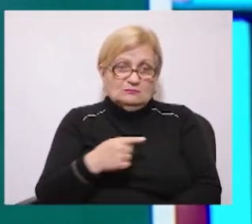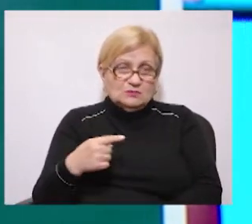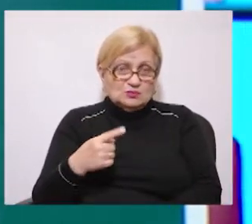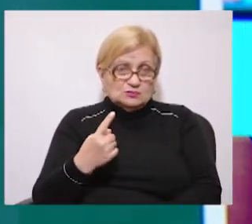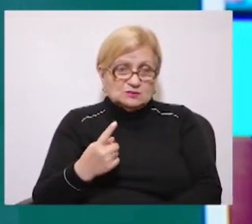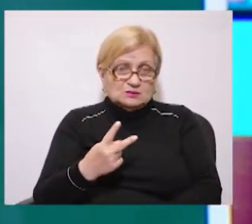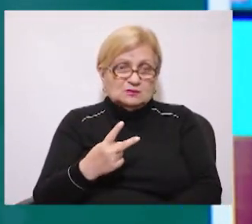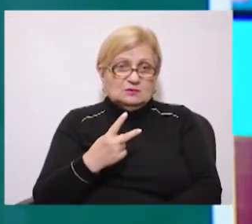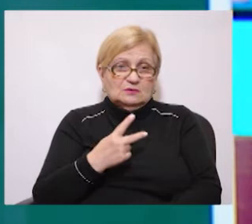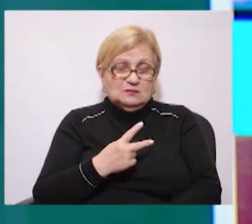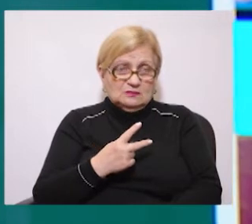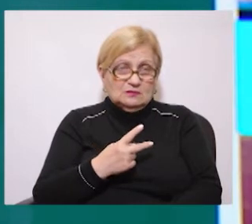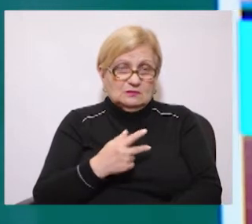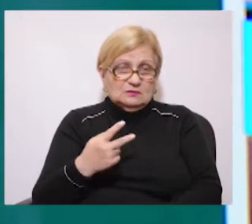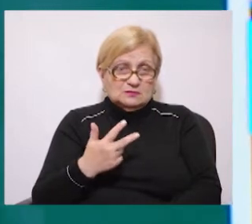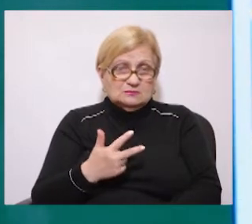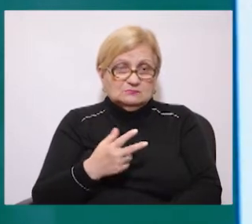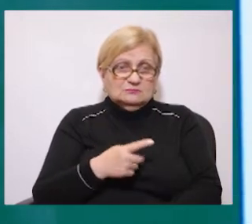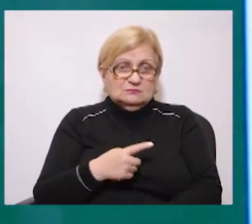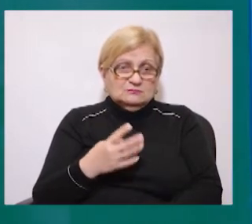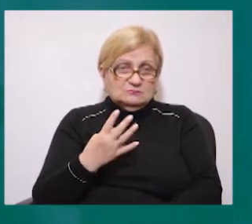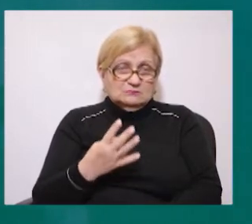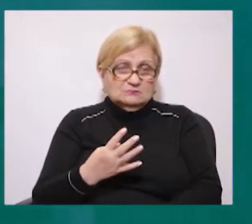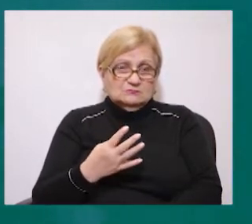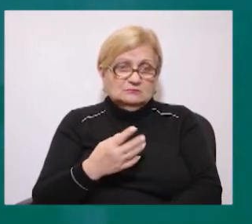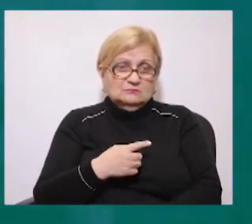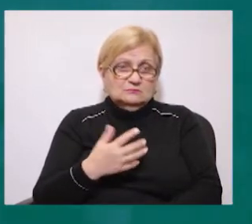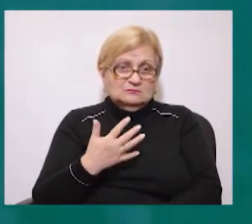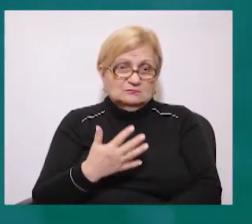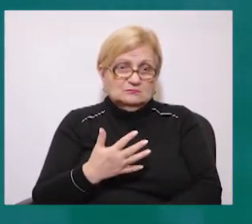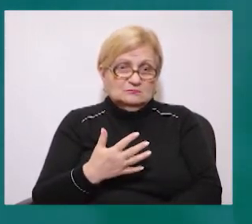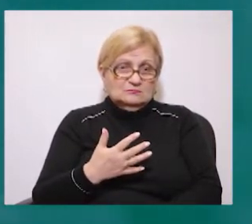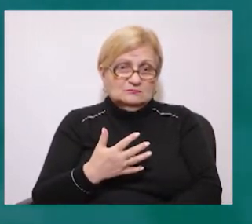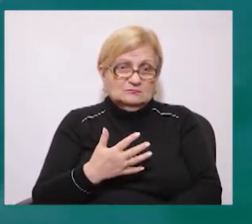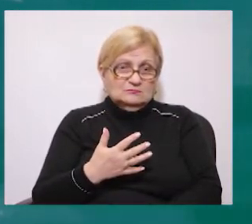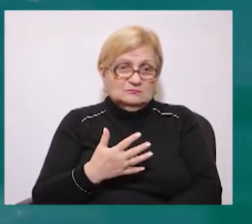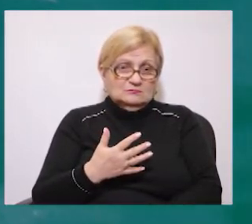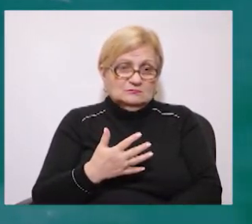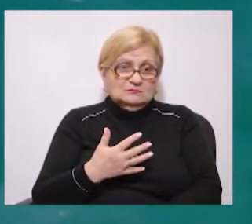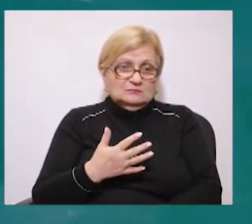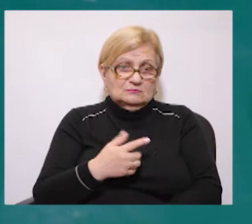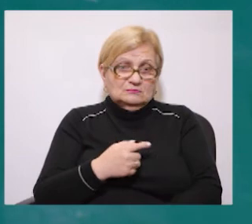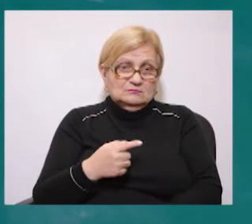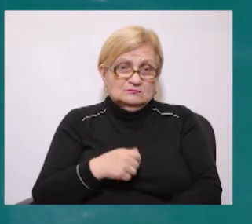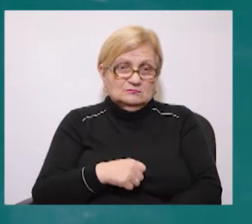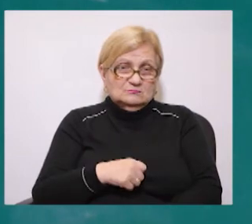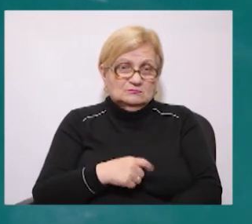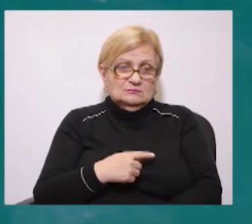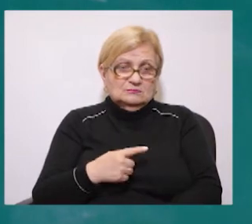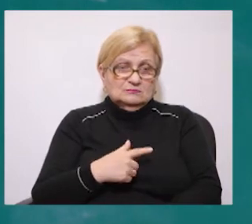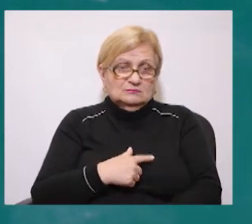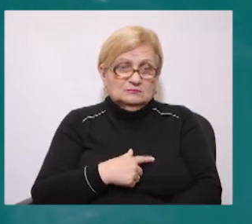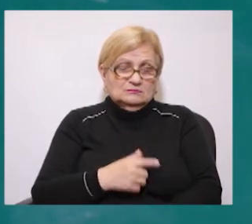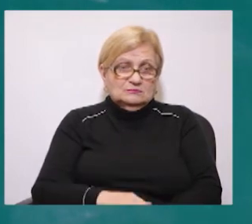1, მინუს 2, მინუს 3, მინუს 4, მინუს 5, მინუს 6,